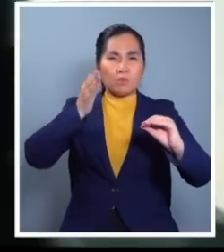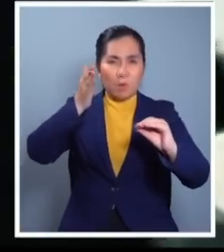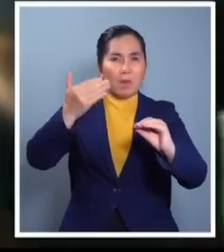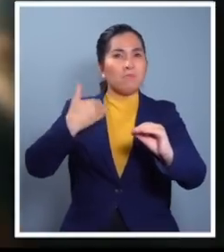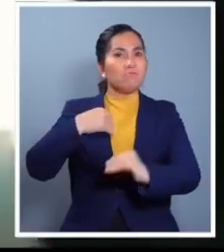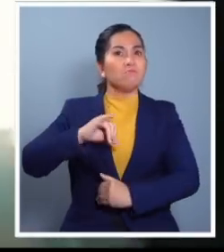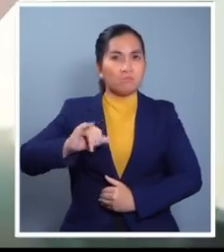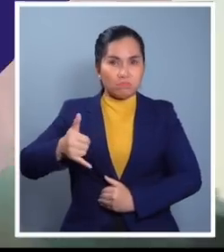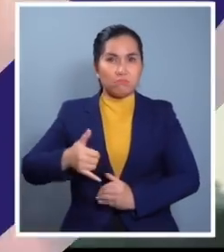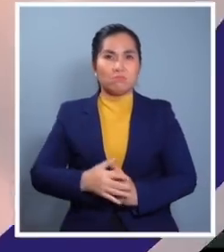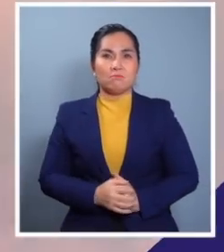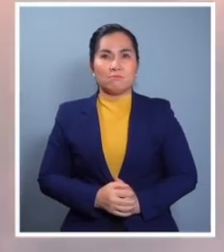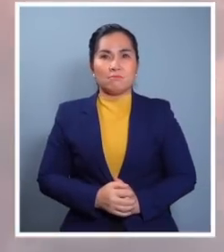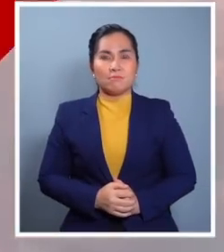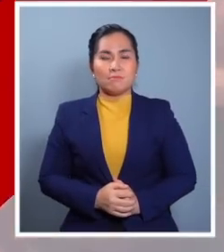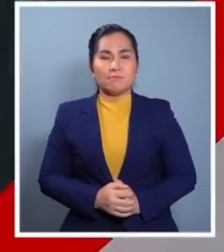าว